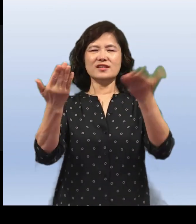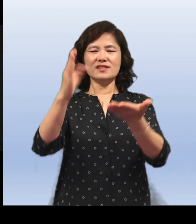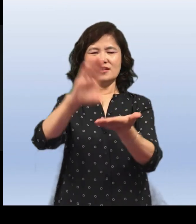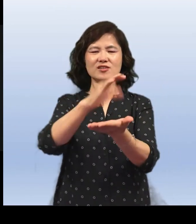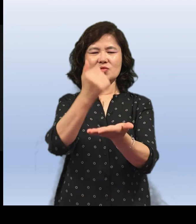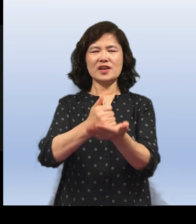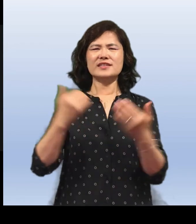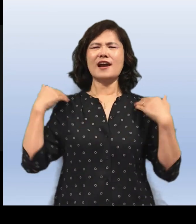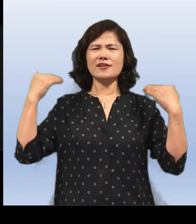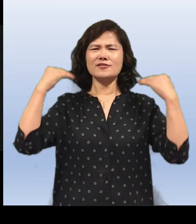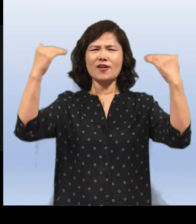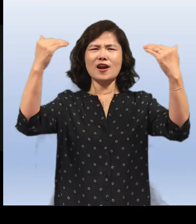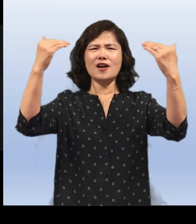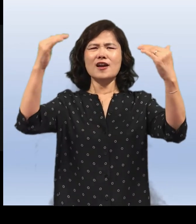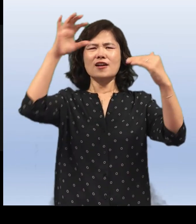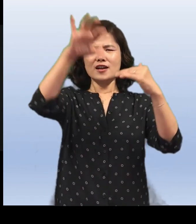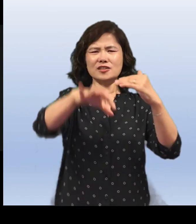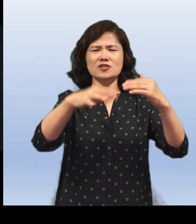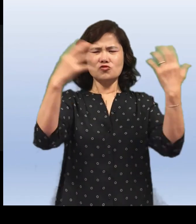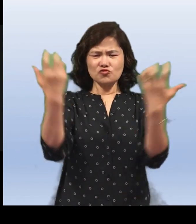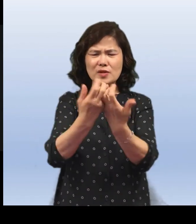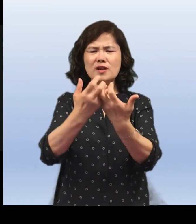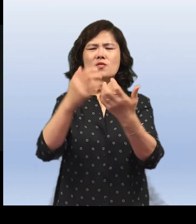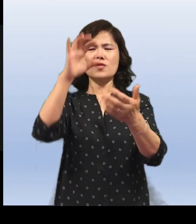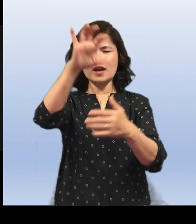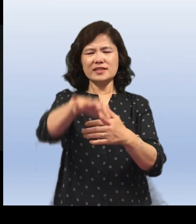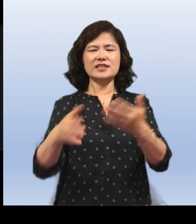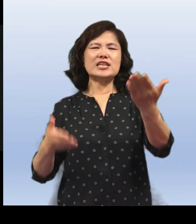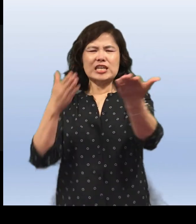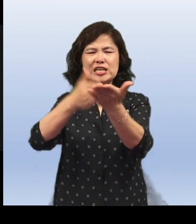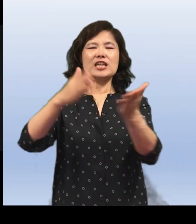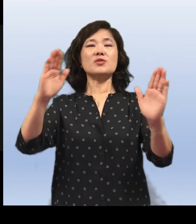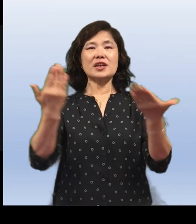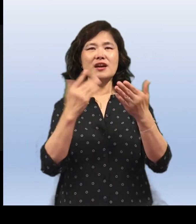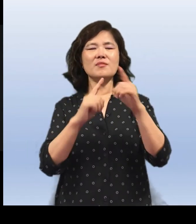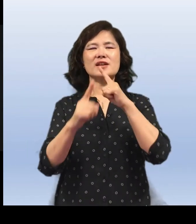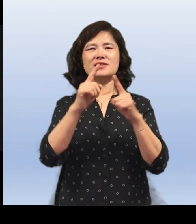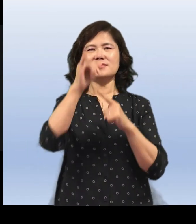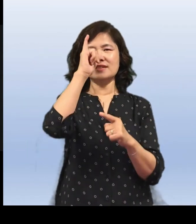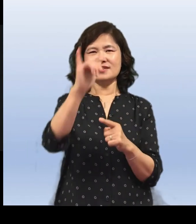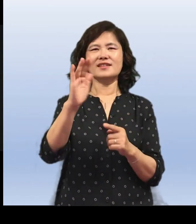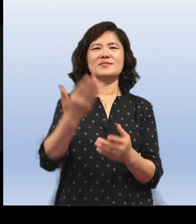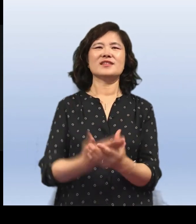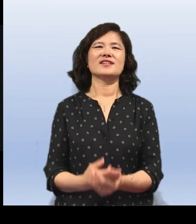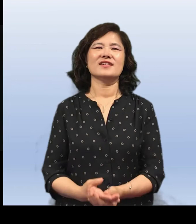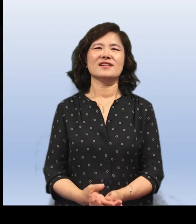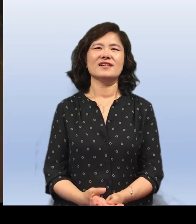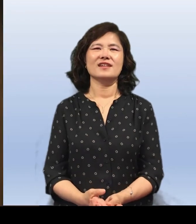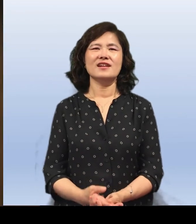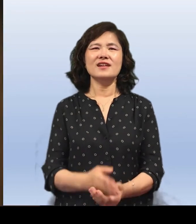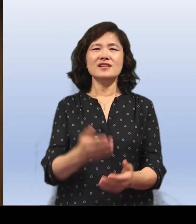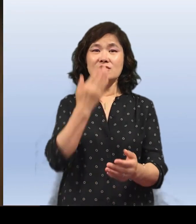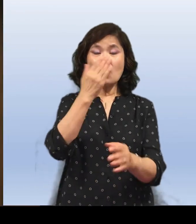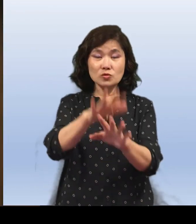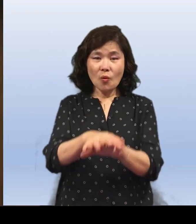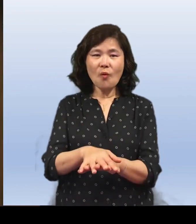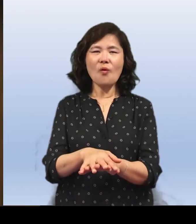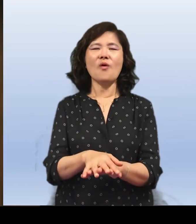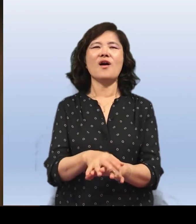그리스도의 장성한 분량이 충만한 데까지 이르리라 라고 말씀하고 있는 것을 보게 됩니다. 여러분,